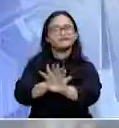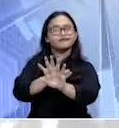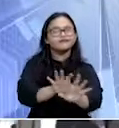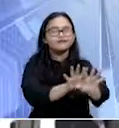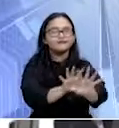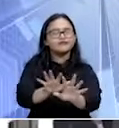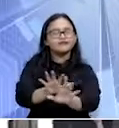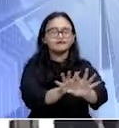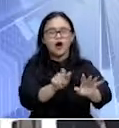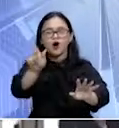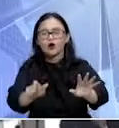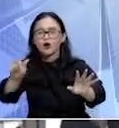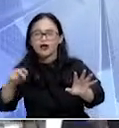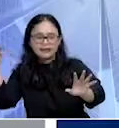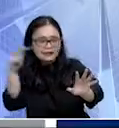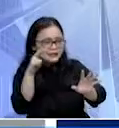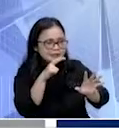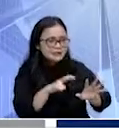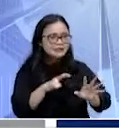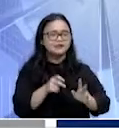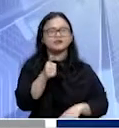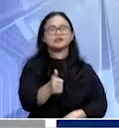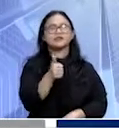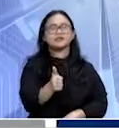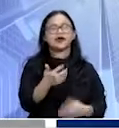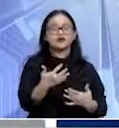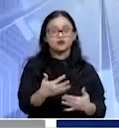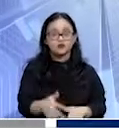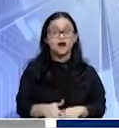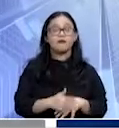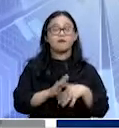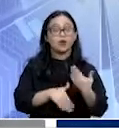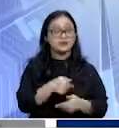lagi. Sekali lagi, atraksi hari ini nanti akan kami